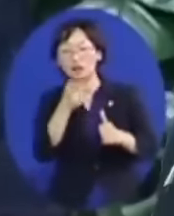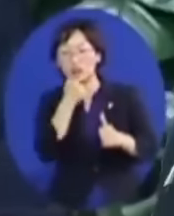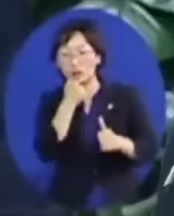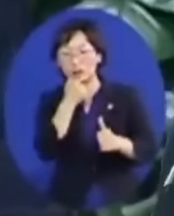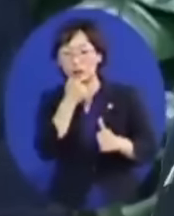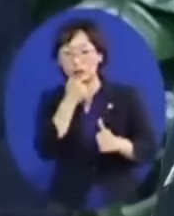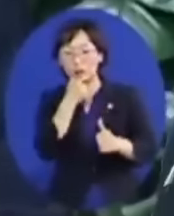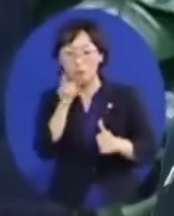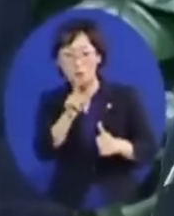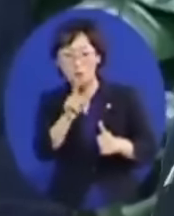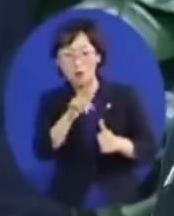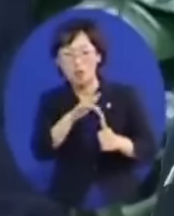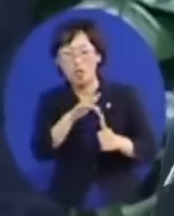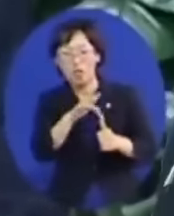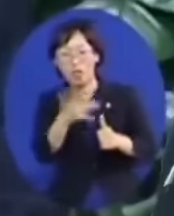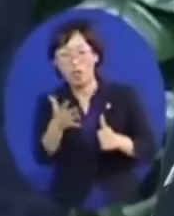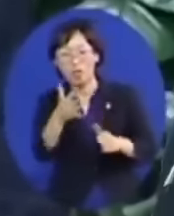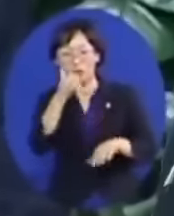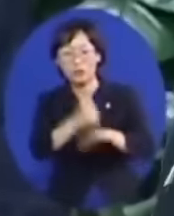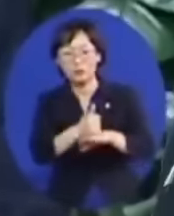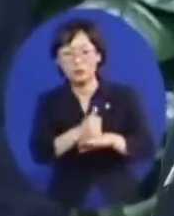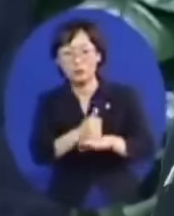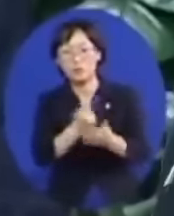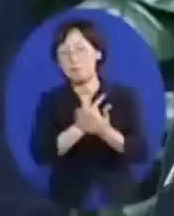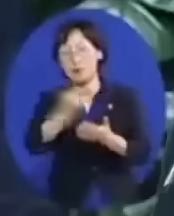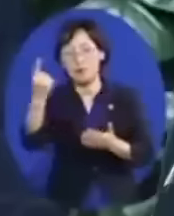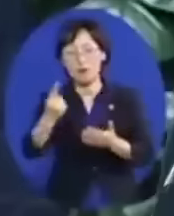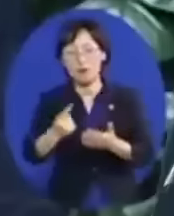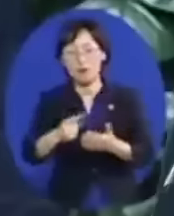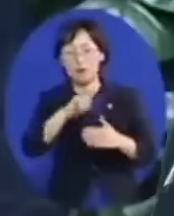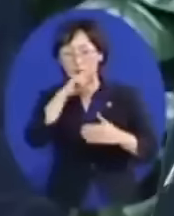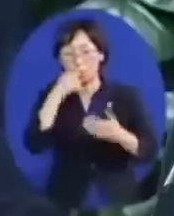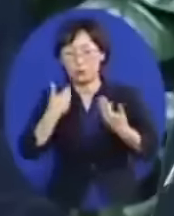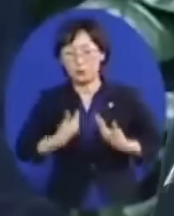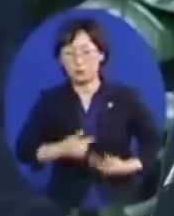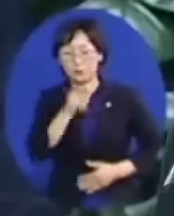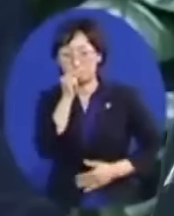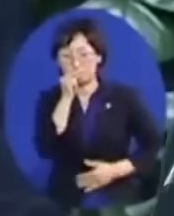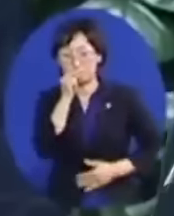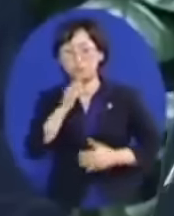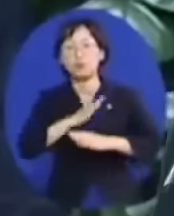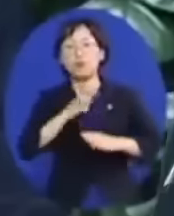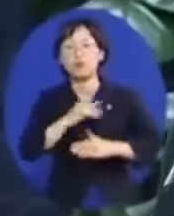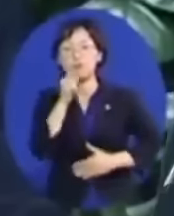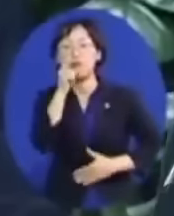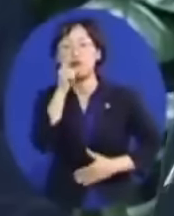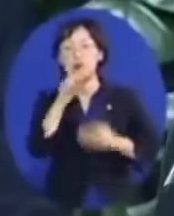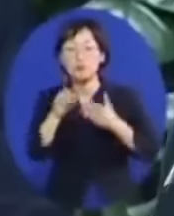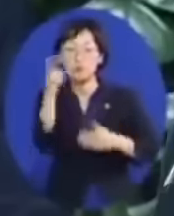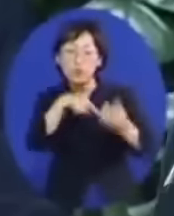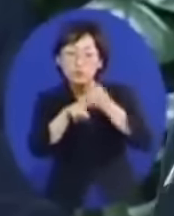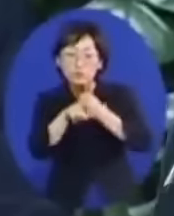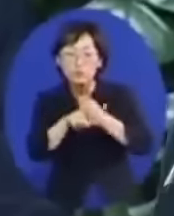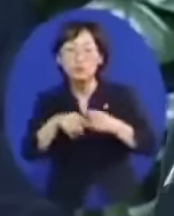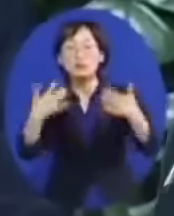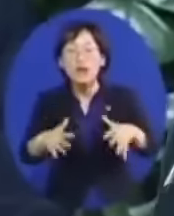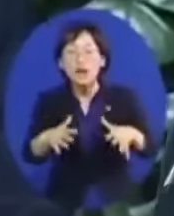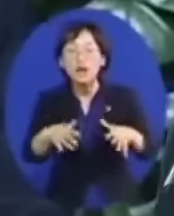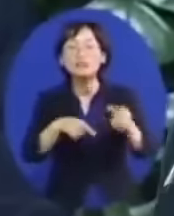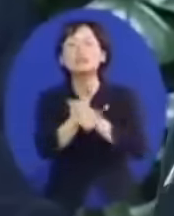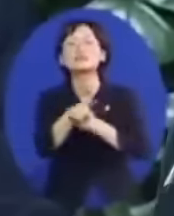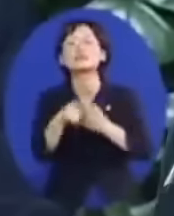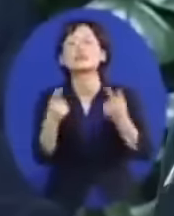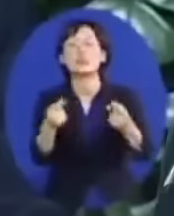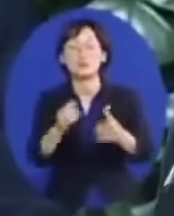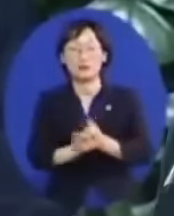말과 같습니다. 잠잠하고 있을 때 무섭지 입을 열면 벌써 약하여서 쫓겨나갈 준비를 하는